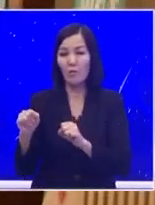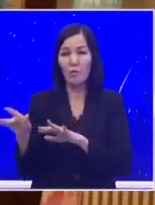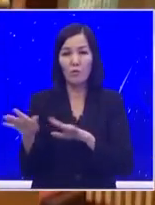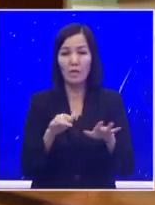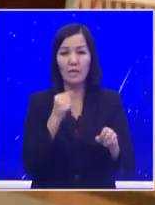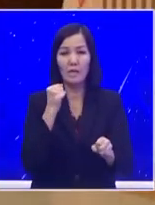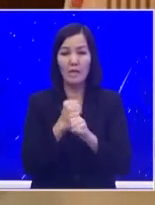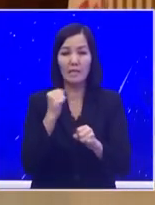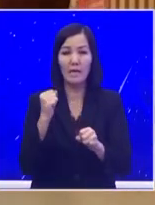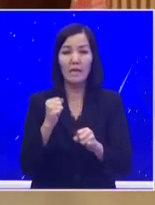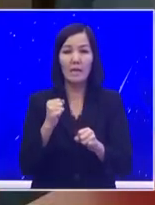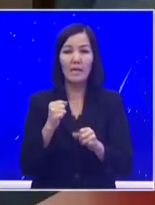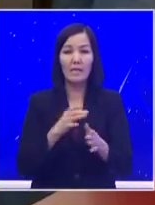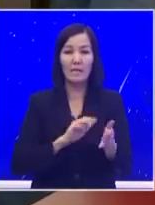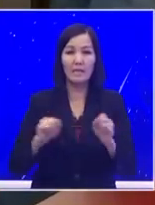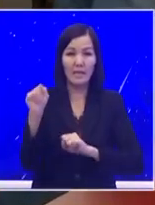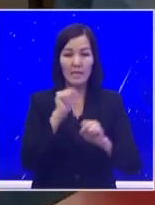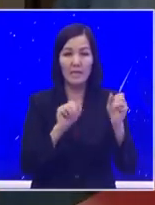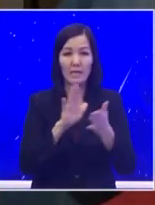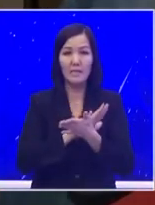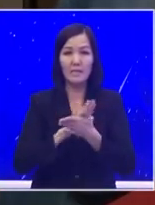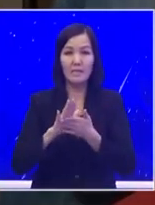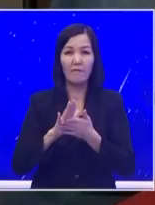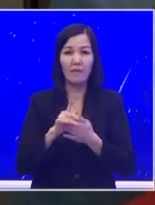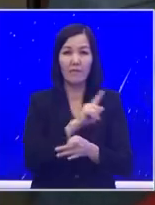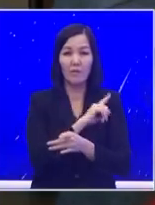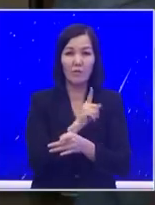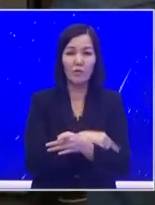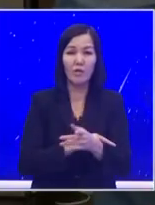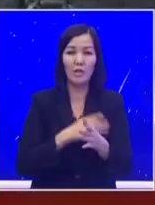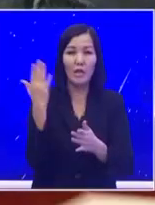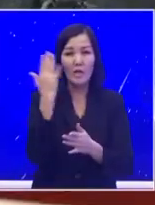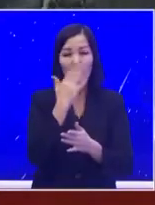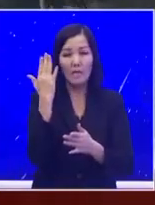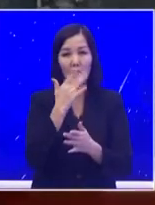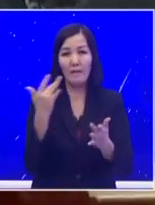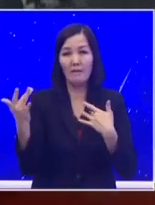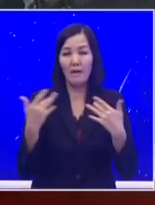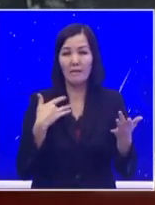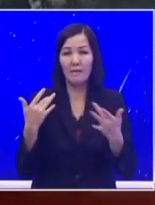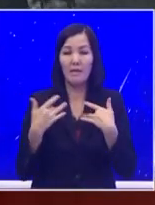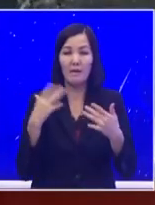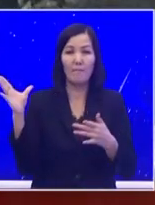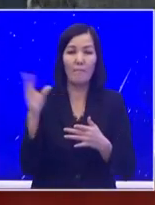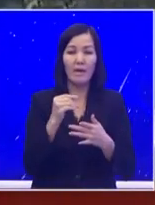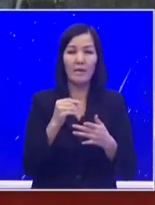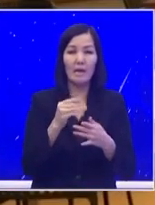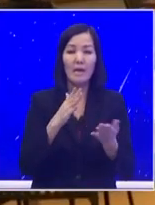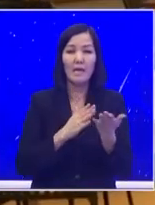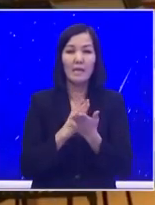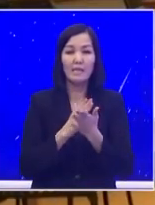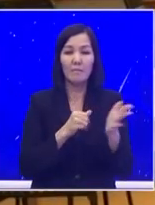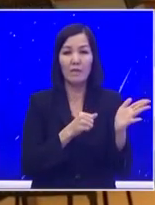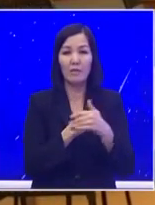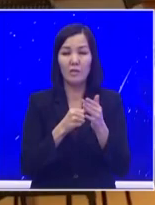барлық нысанда санитарлық және дезинфекция шаралары күшейтілді. Кинотеатрлар, театрлар, көрмелер қызметін тоқтатып,